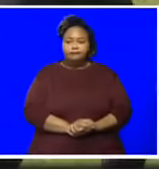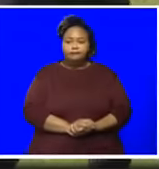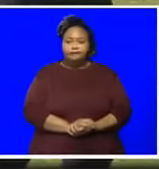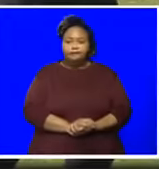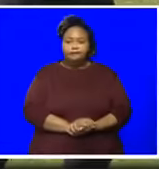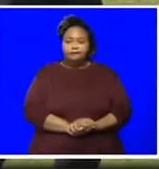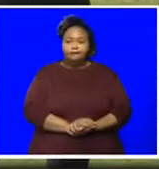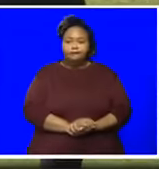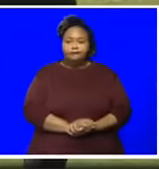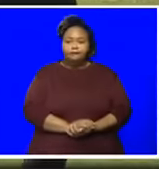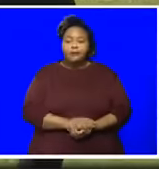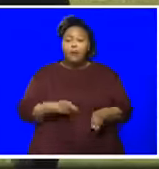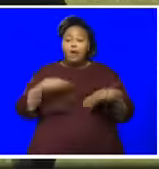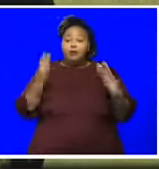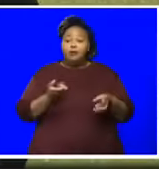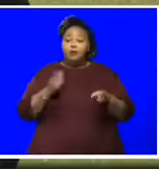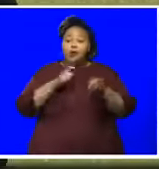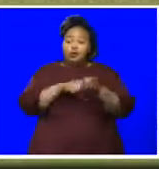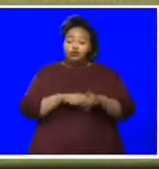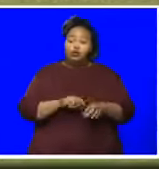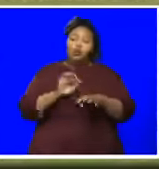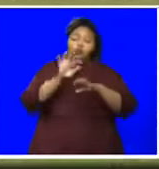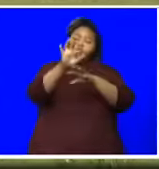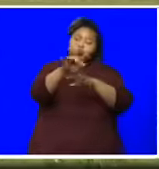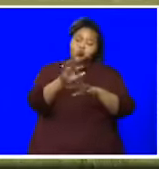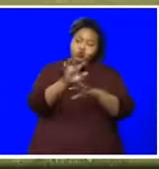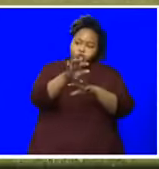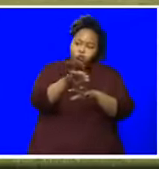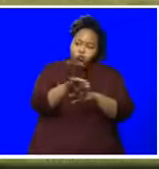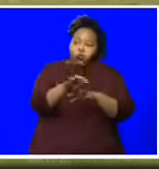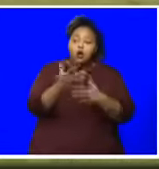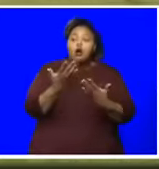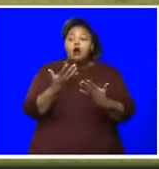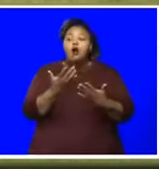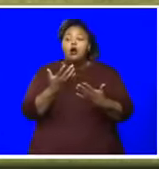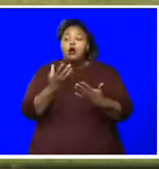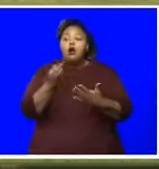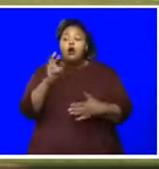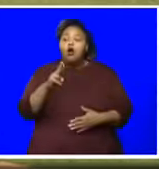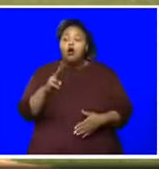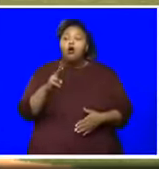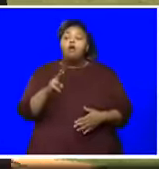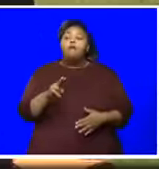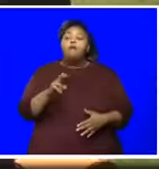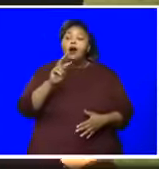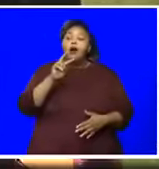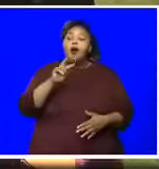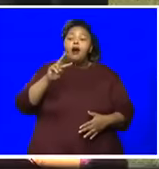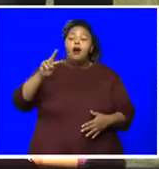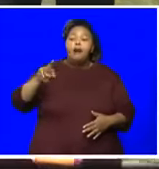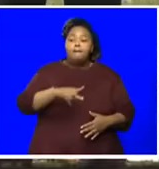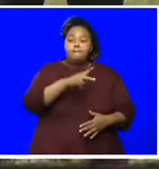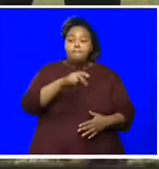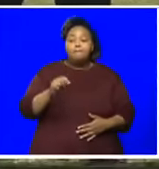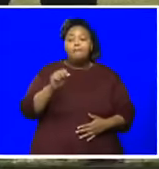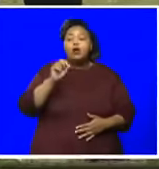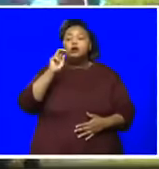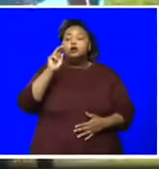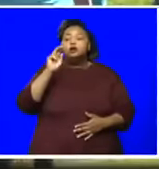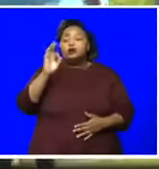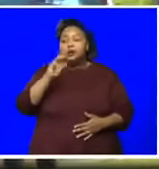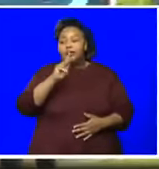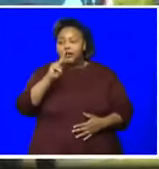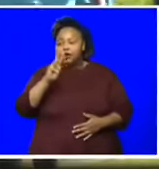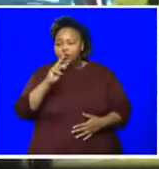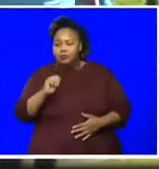Bani labangena lo luhambo bagijima noma bahamba etindlela letimbili. Lenye makhilomitha lamathathu bese lenye iba